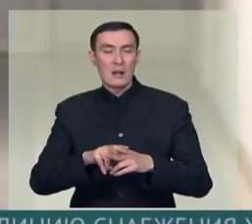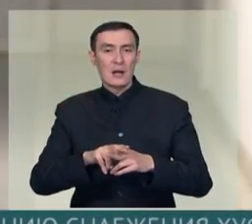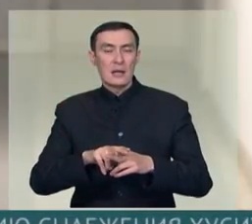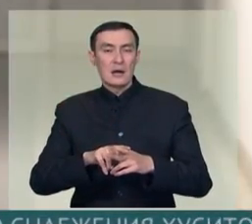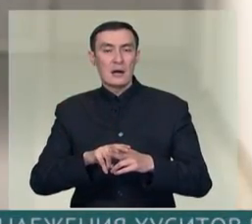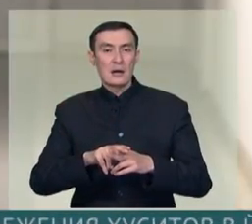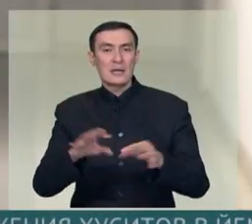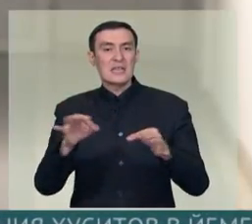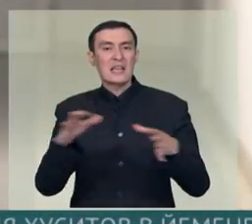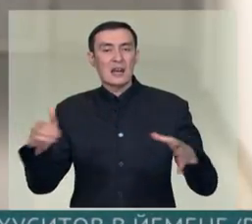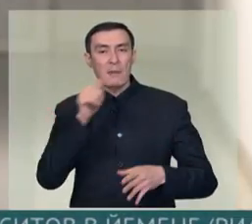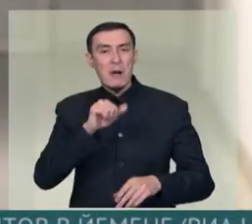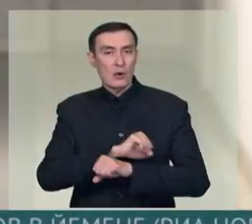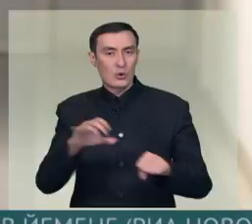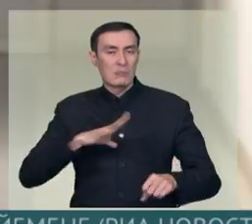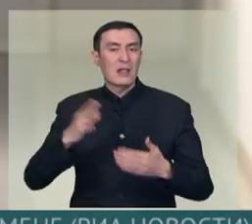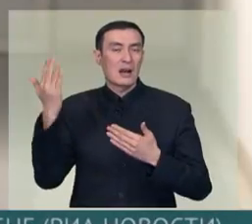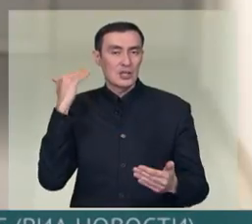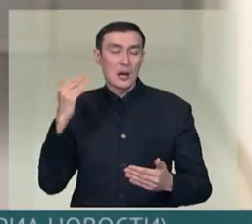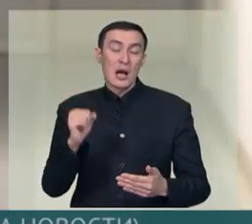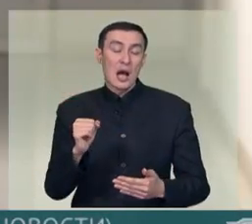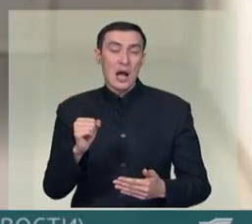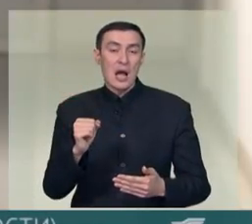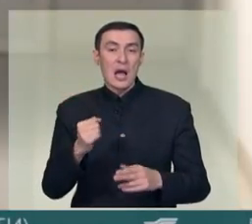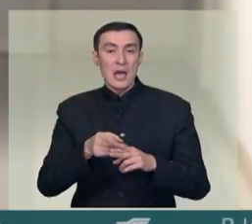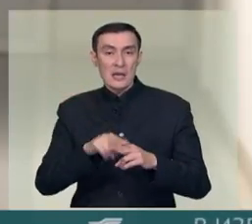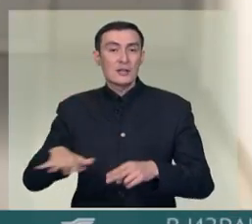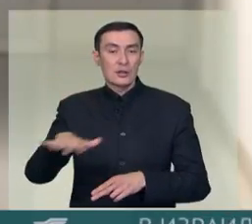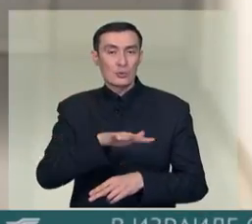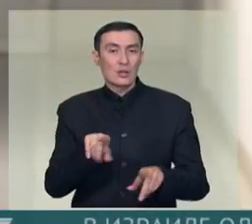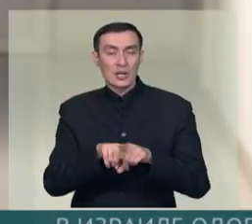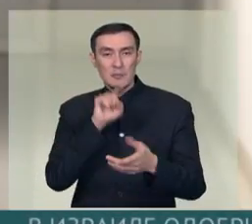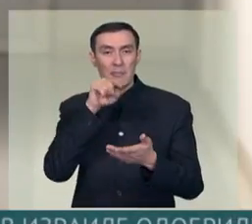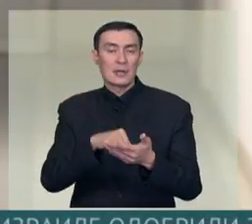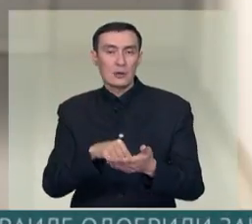остальных ареалы они могут краем задевать, забредать, так сказать, на полигон.